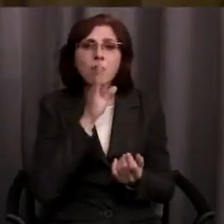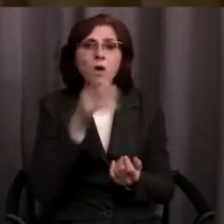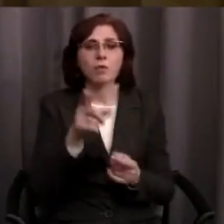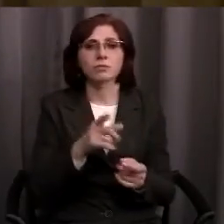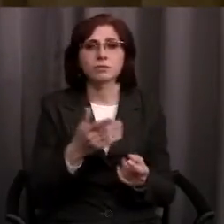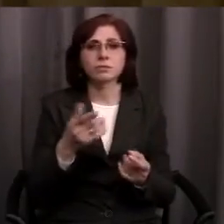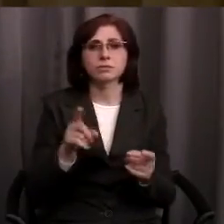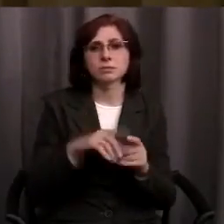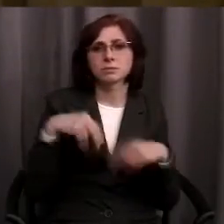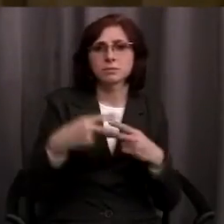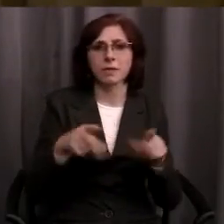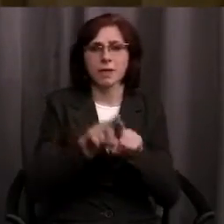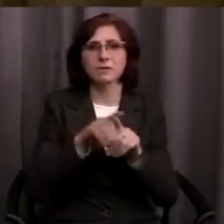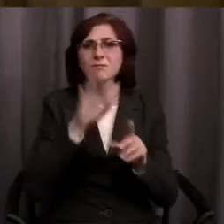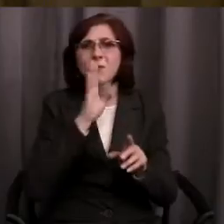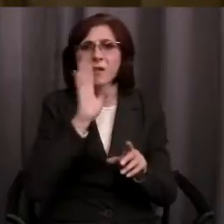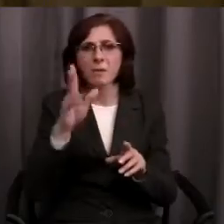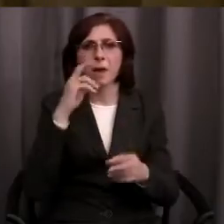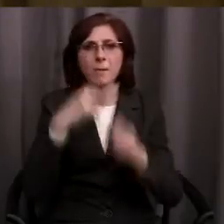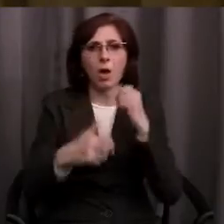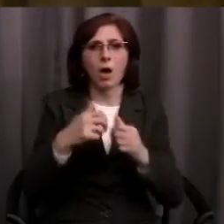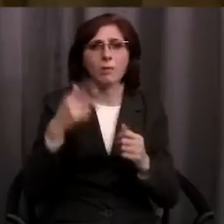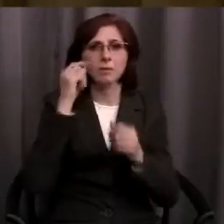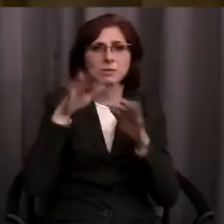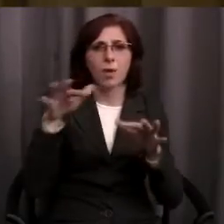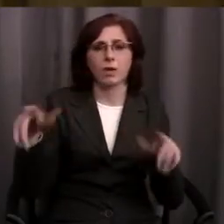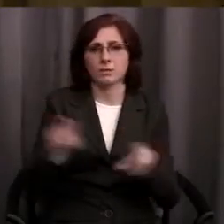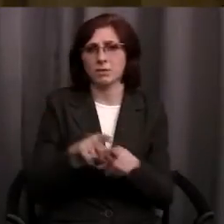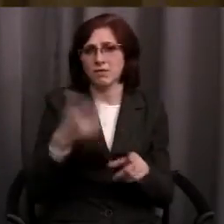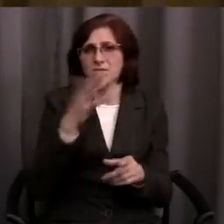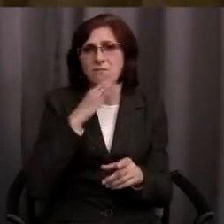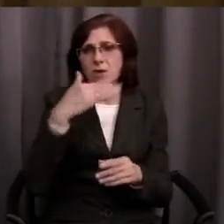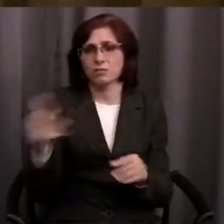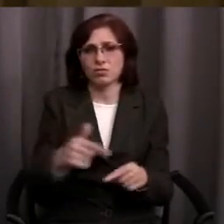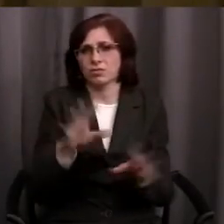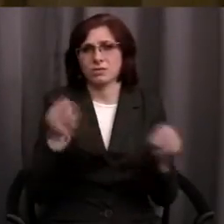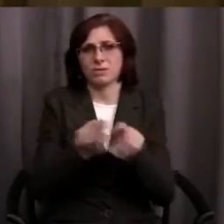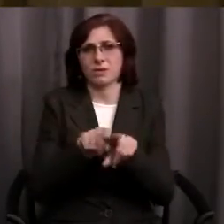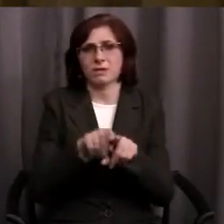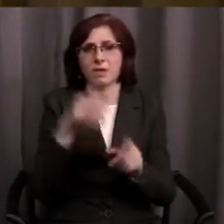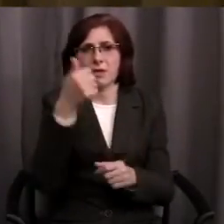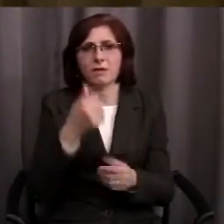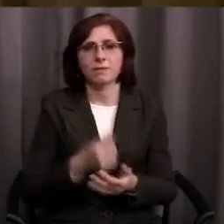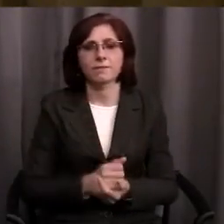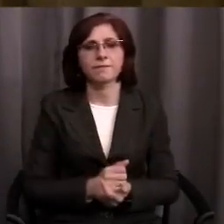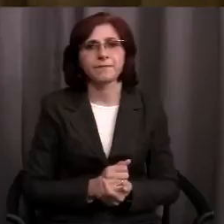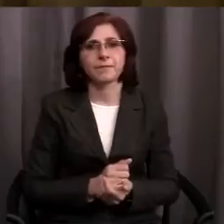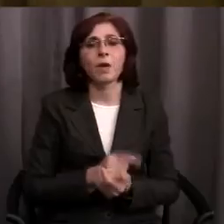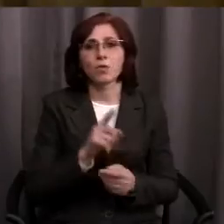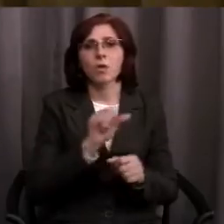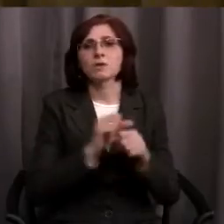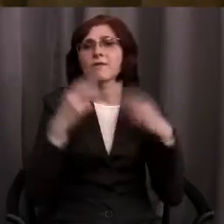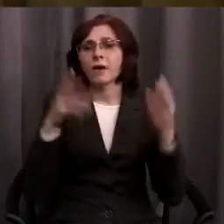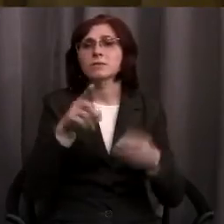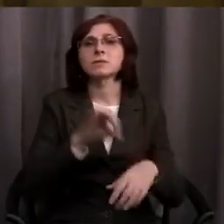sposoby oddziaływania, podobne problemy społeczne się z tym wiążą i tak dalej. Więc i to jest też ważne, bo jeżeli